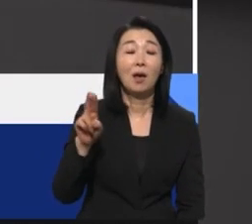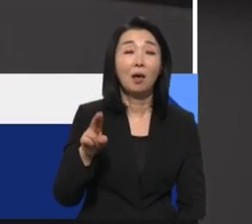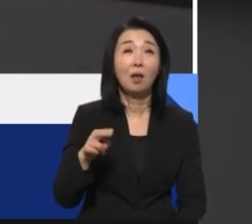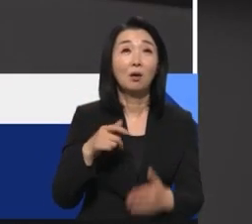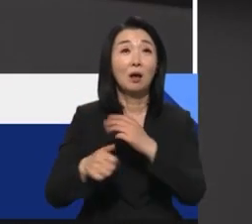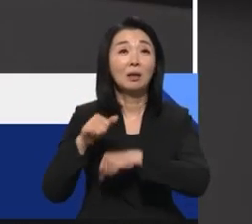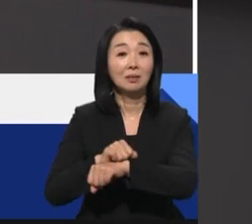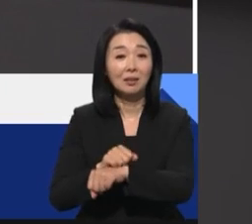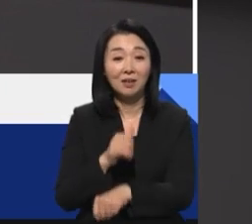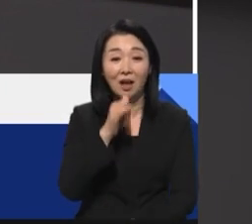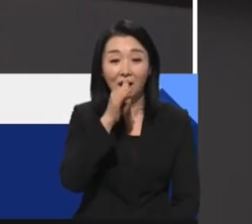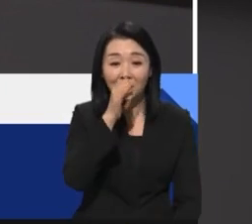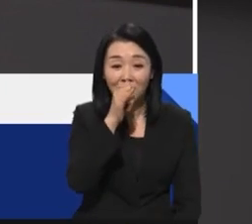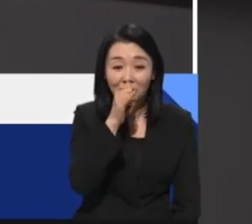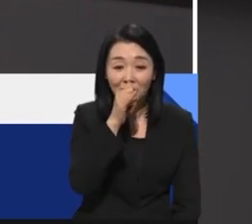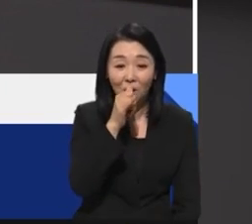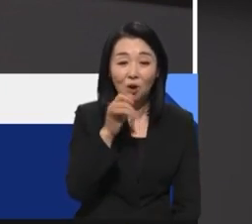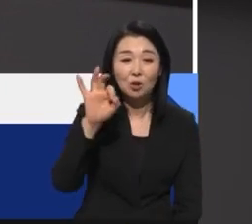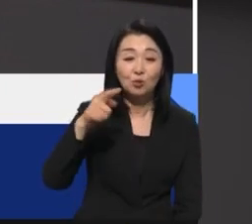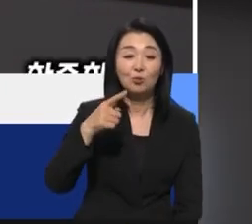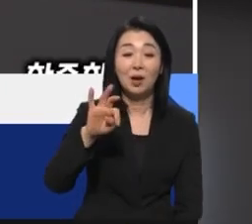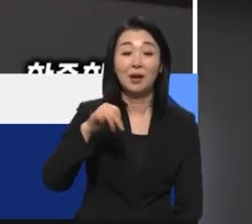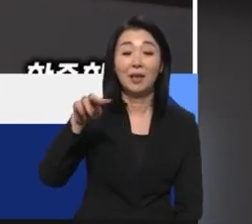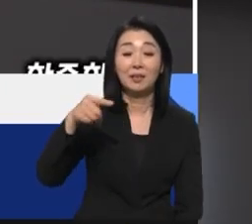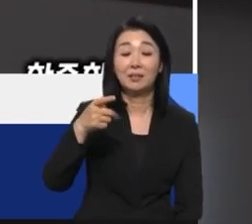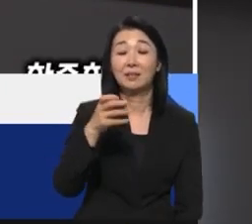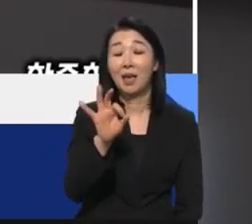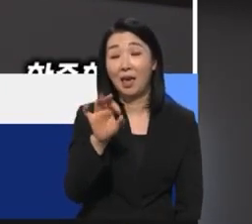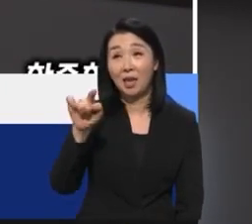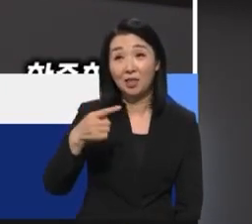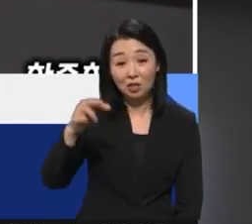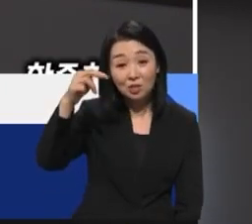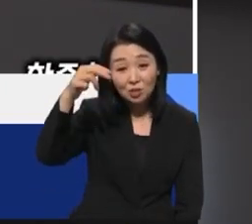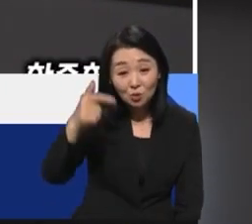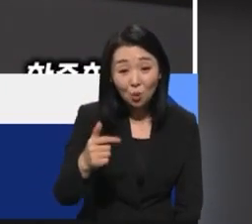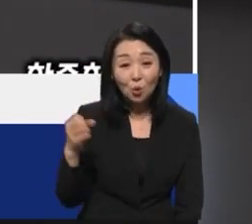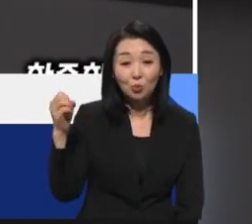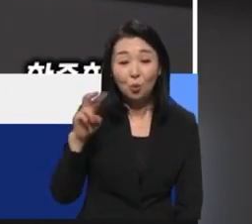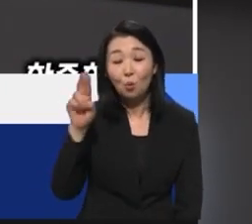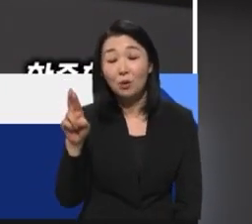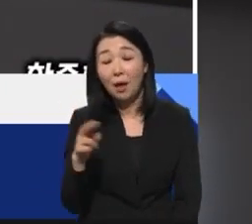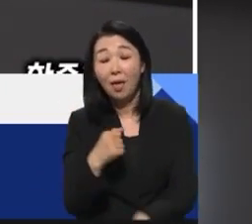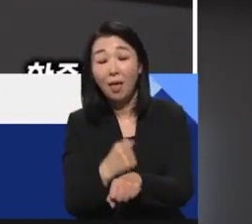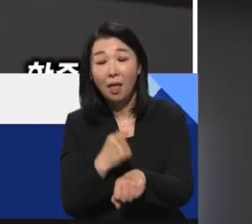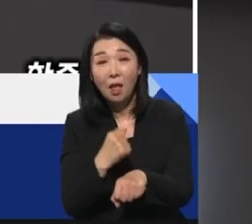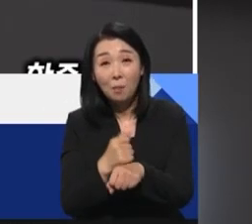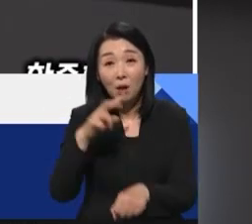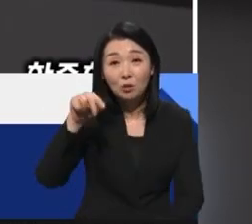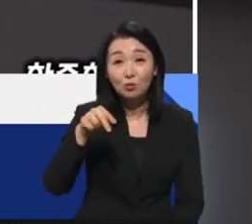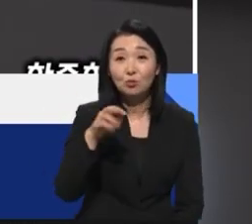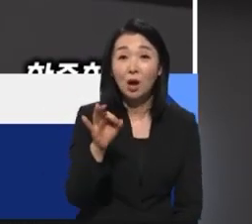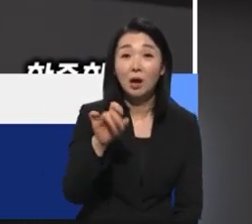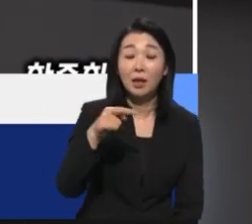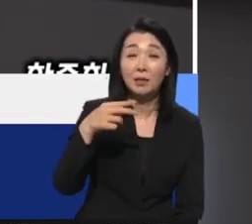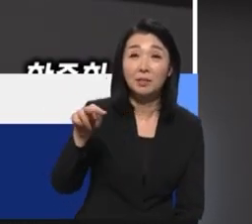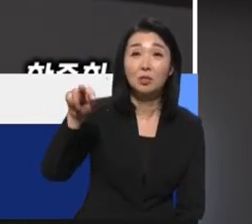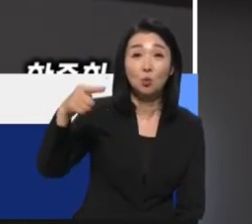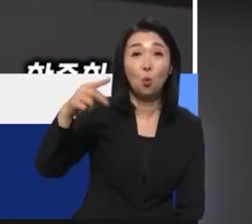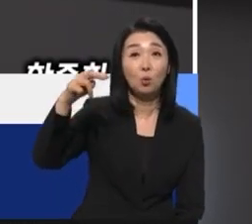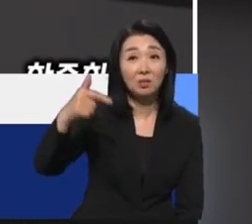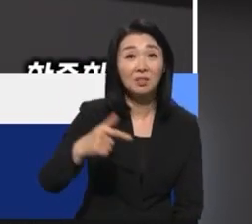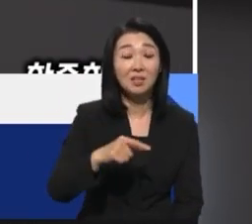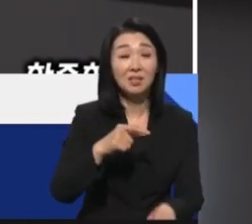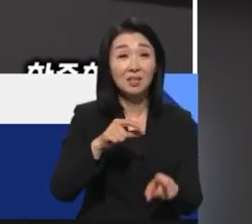루이스 수아레스 에딘손 카바니 디에고 고딘이거든요 우리는 보통 우루과이하면 10여년 동안 수월해서 카바니 고딘의 이름을